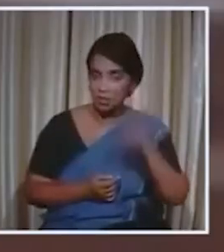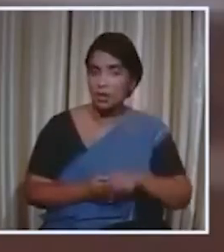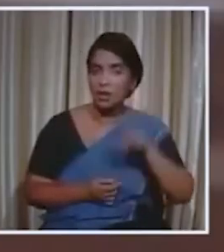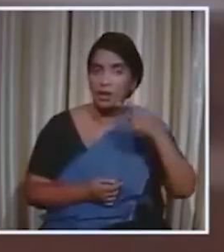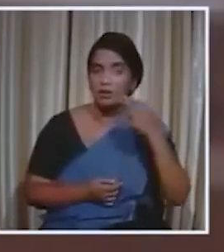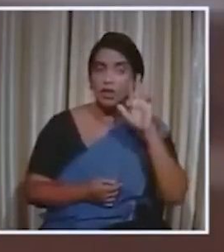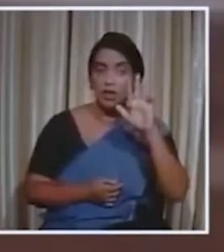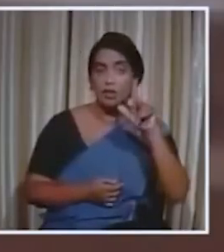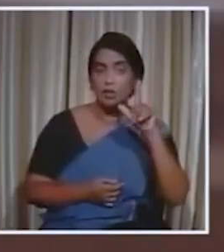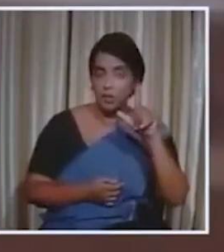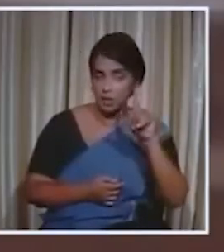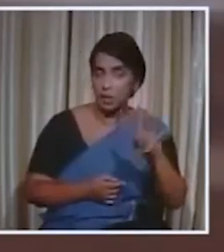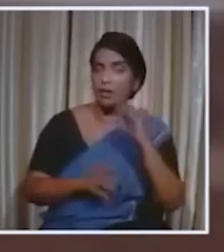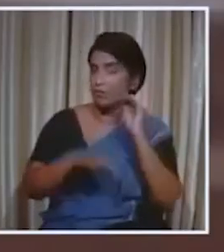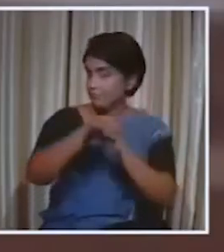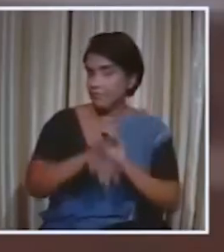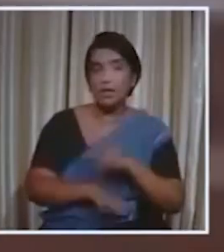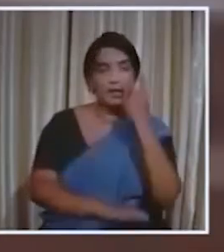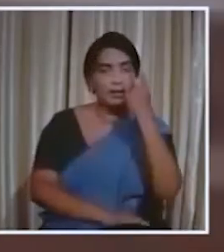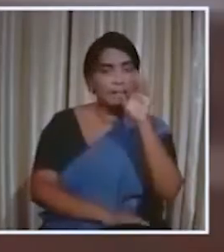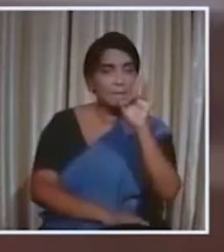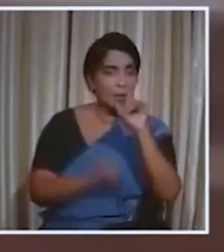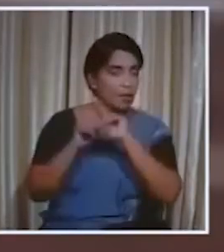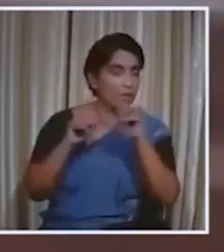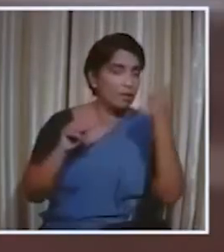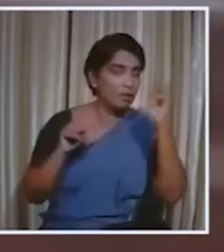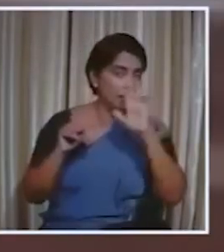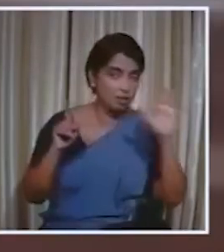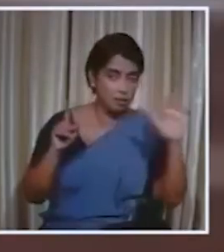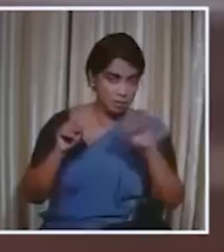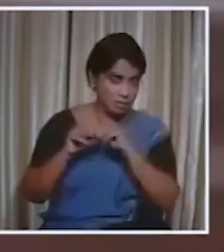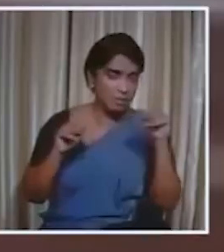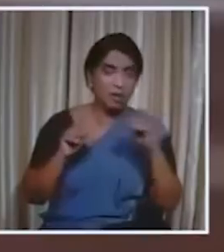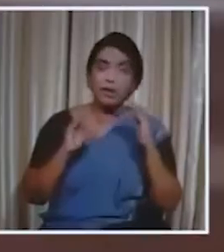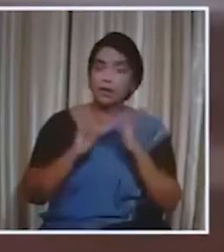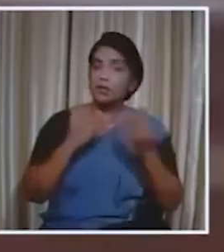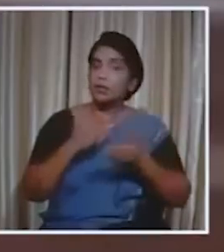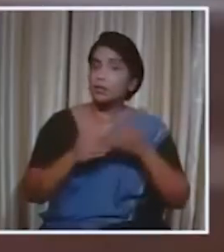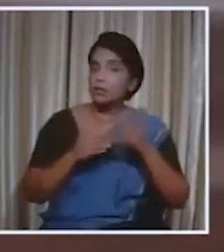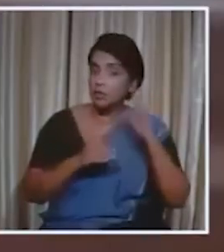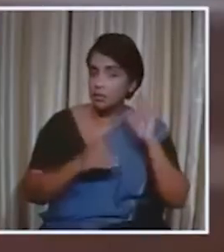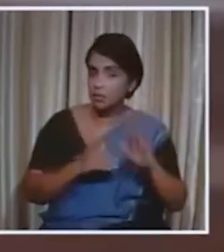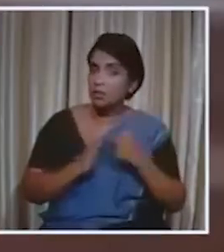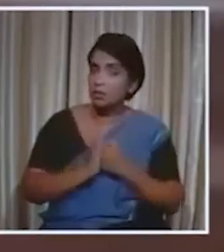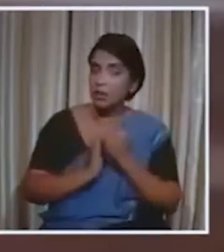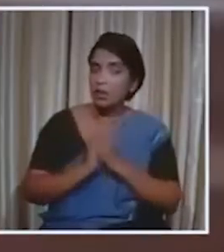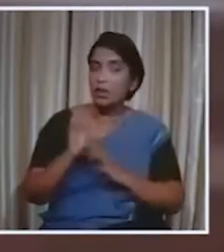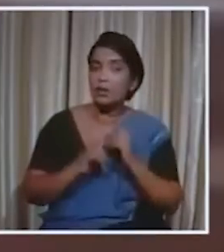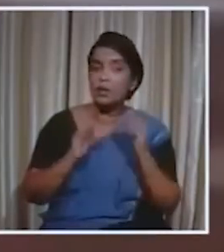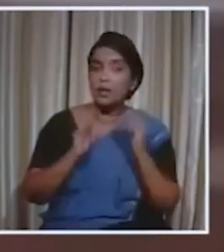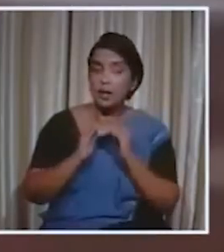42198 හඳුනාගෙන තියෙනවා 2015 2019 යටතේ නිවාස ඉදිකිරීම කරලා තියෙන කරු මන්ත්‍රීතුමා